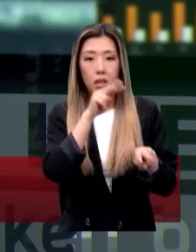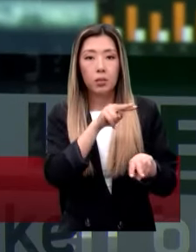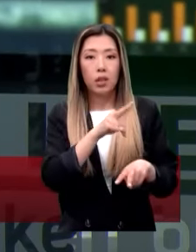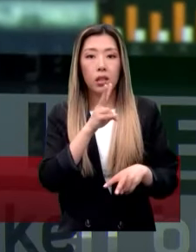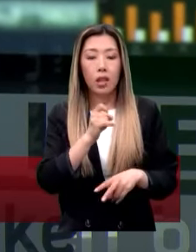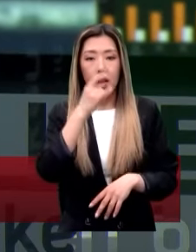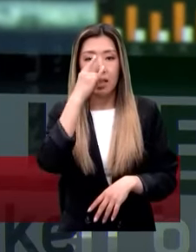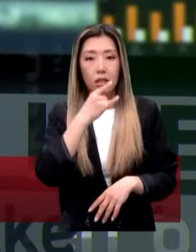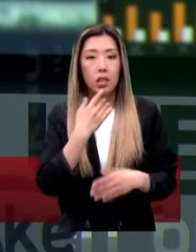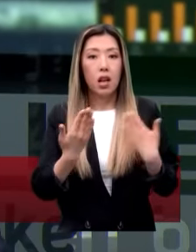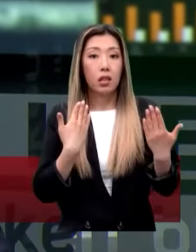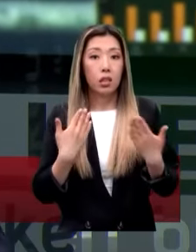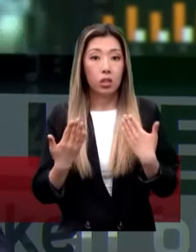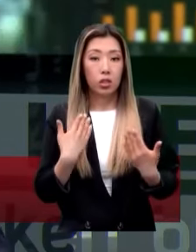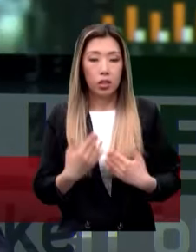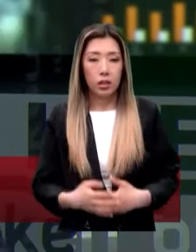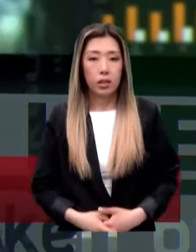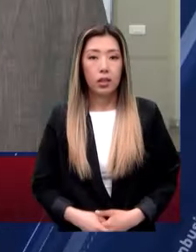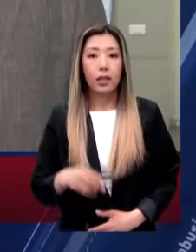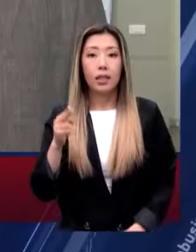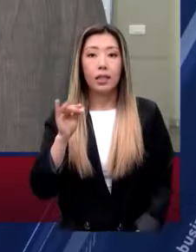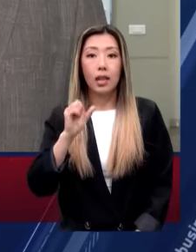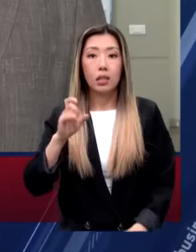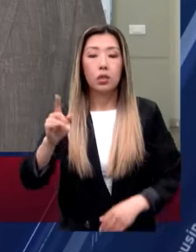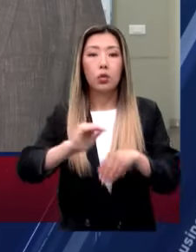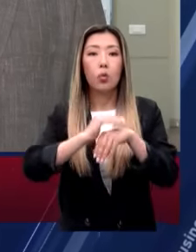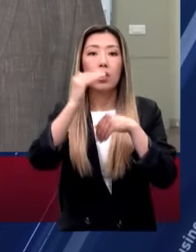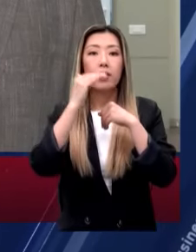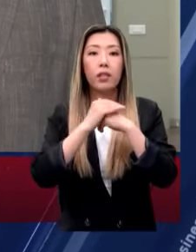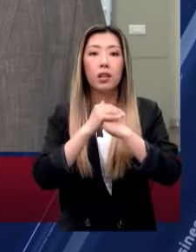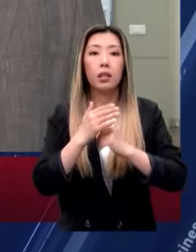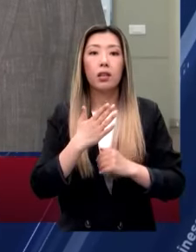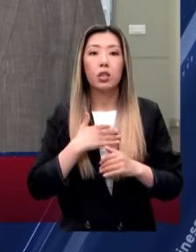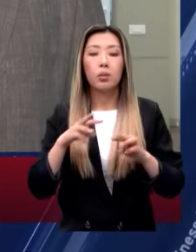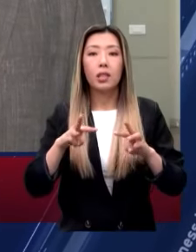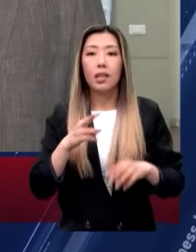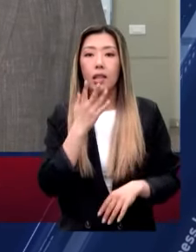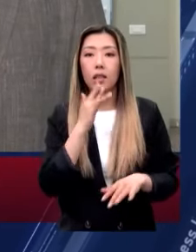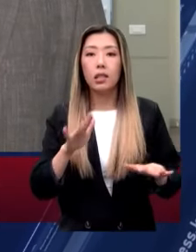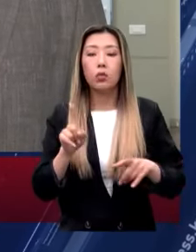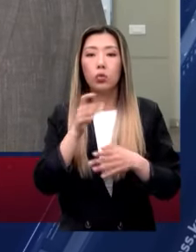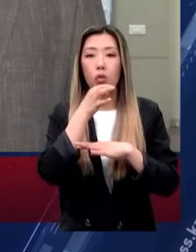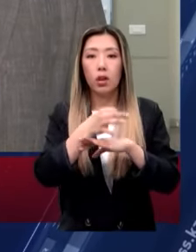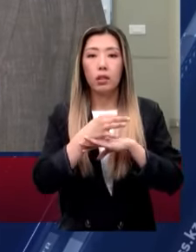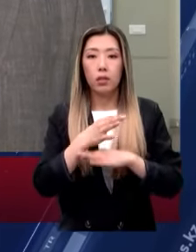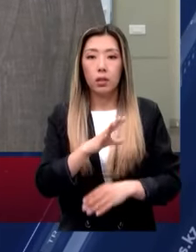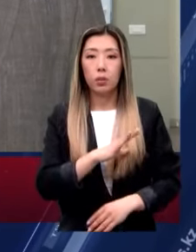взаимоотношений. С нами на связи корреспондент Диас Иркынов. Диас, добрый вечер. Что ответили в нашем Министерстве иностранных дел?